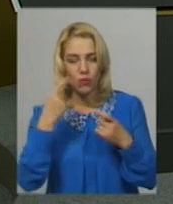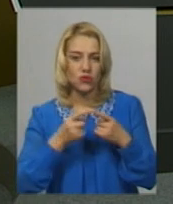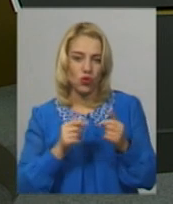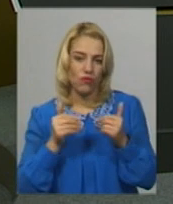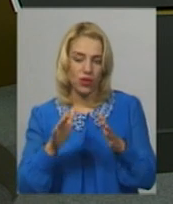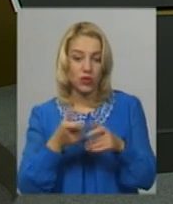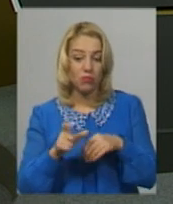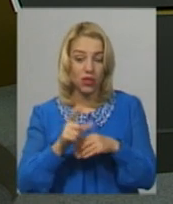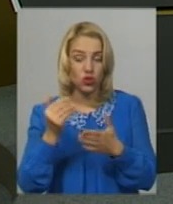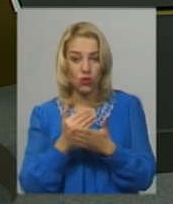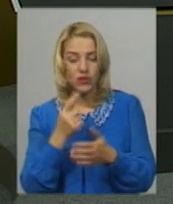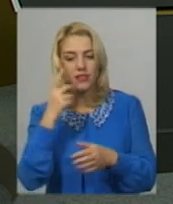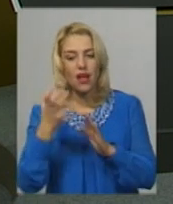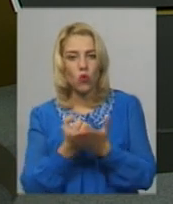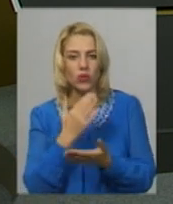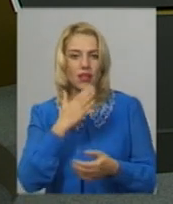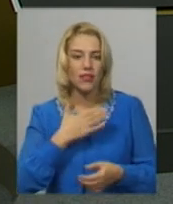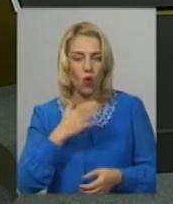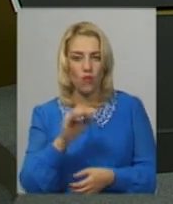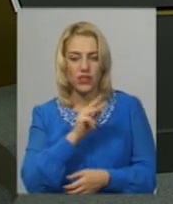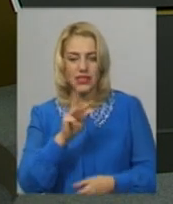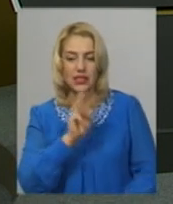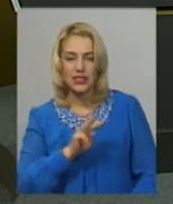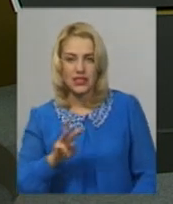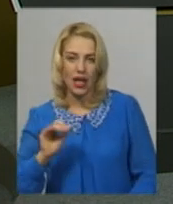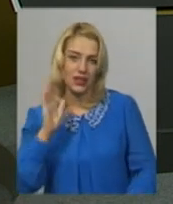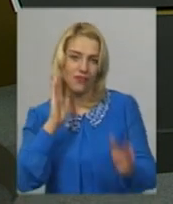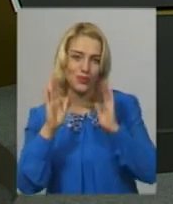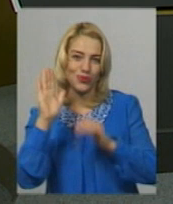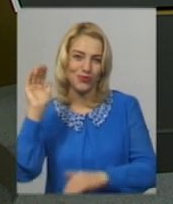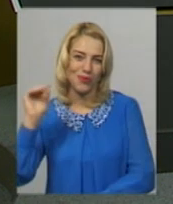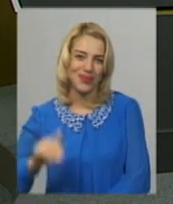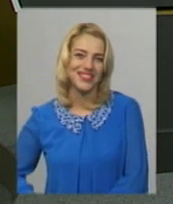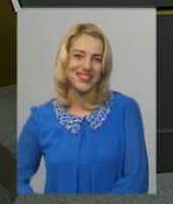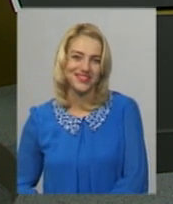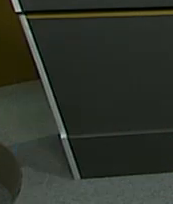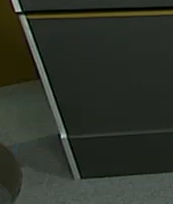цього випуску. Більше новин знаходьте на нашому офіційному сайті та на сторінці у Facebook. На все добре.